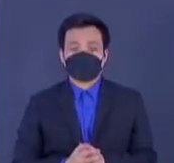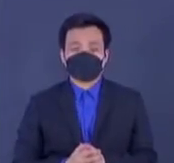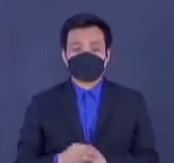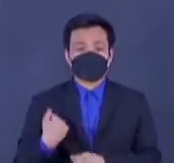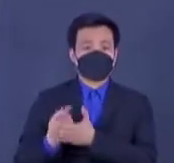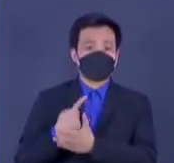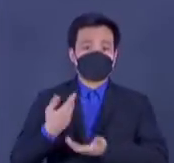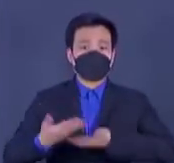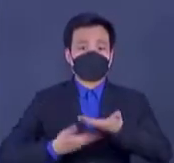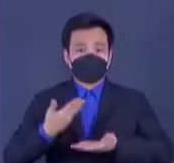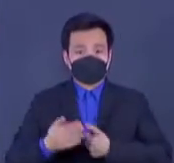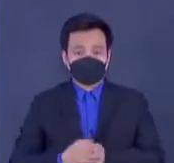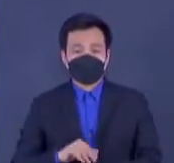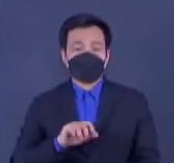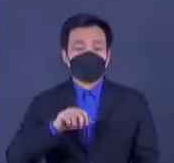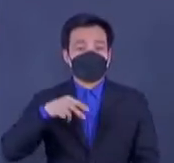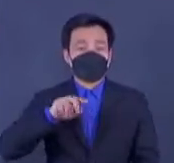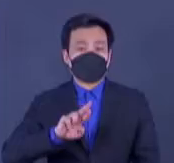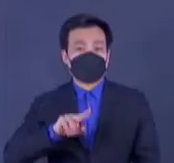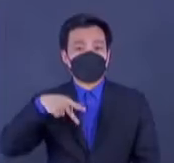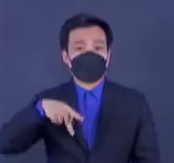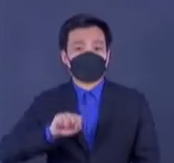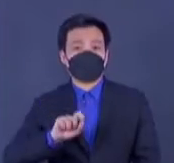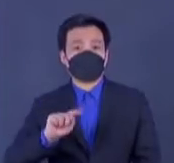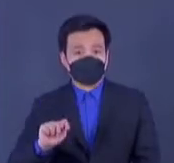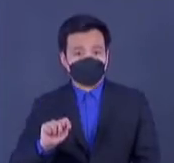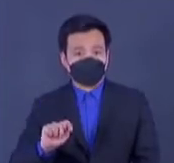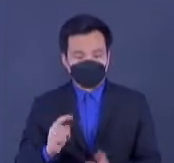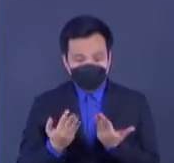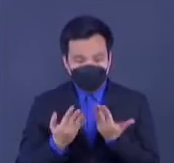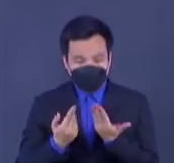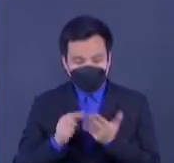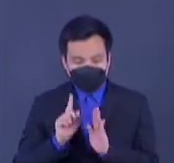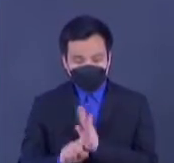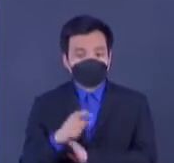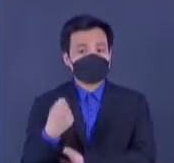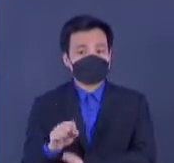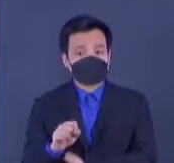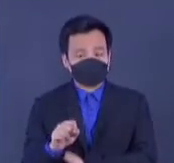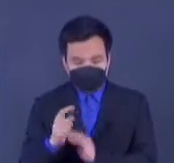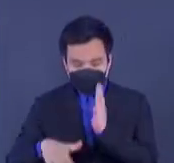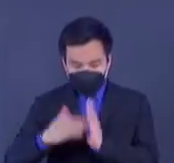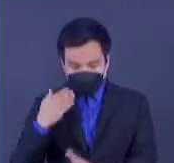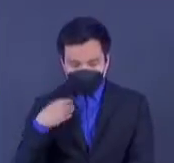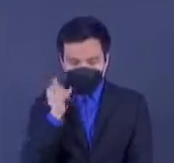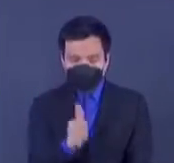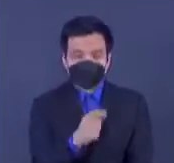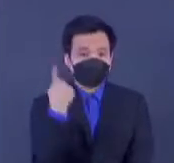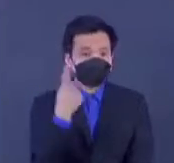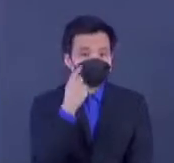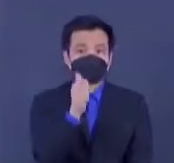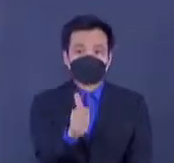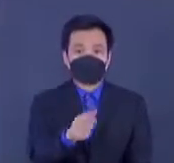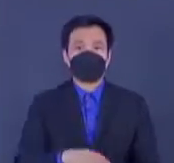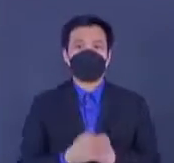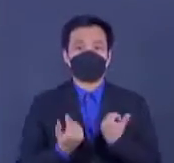ำบลบ้านม่วงจะตรวจให้นะครับแล้วก็รู้ผลภายใน10นาทีนะครับวันนี้เนี่ยท่านนายกเดินทางไปที่คำชะโนดช่ว